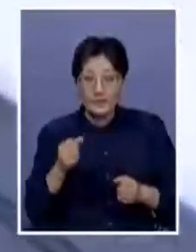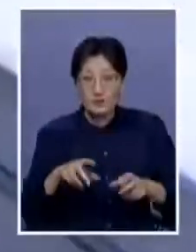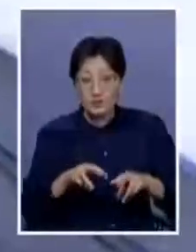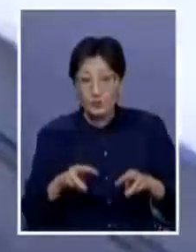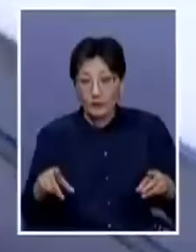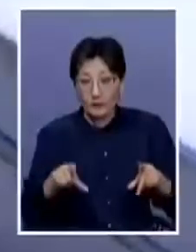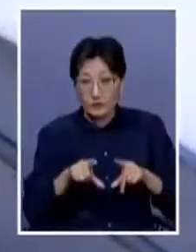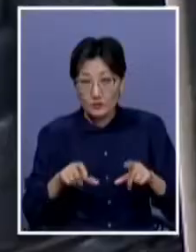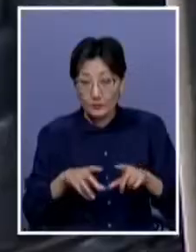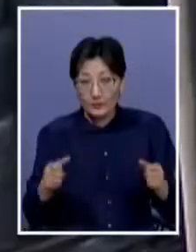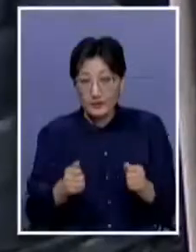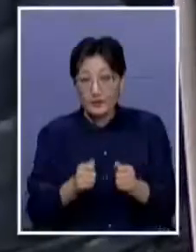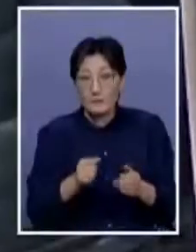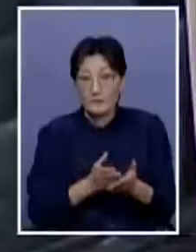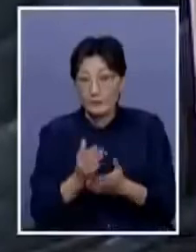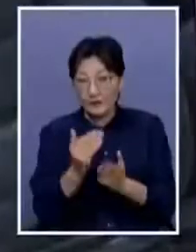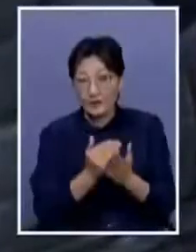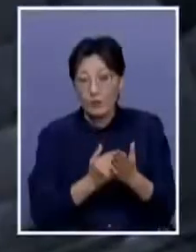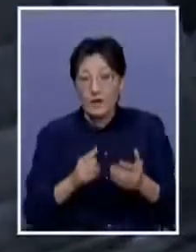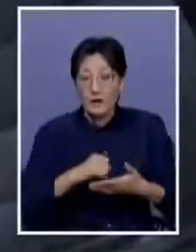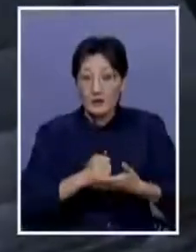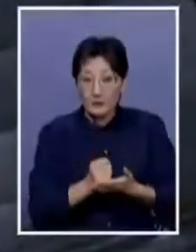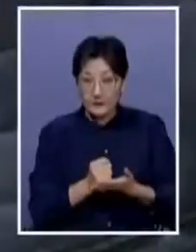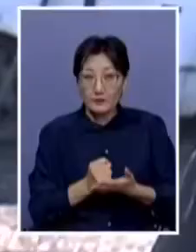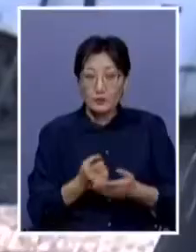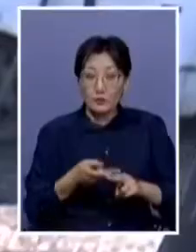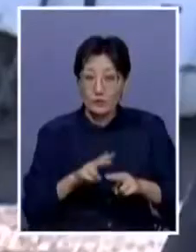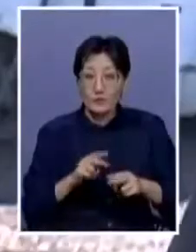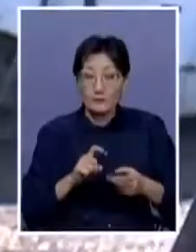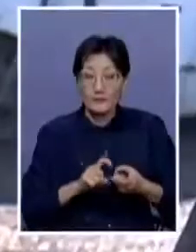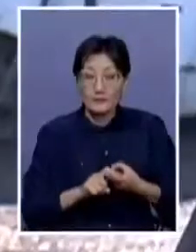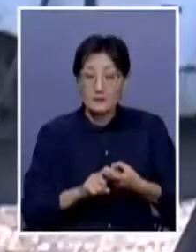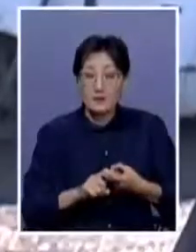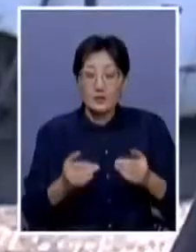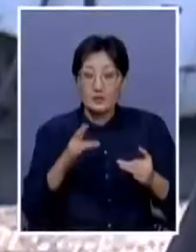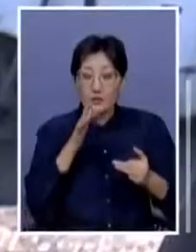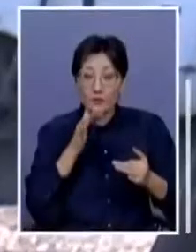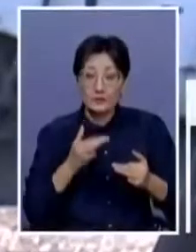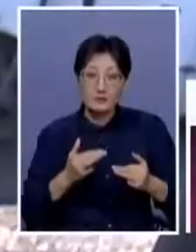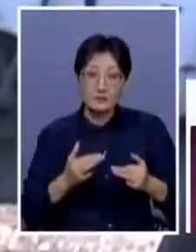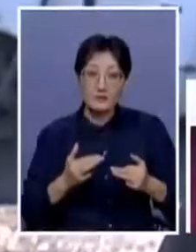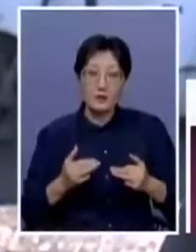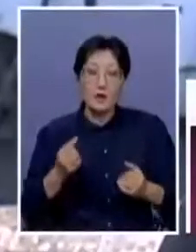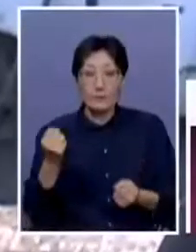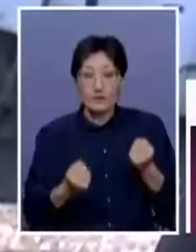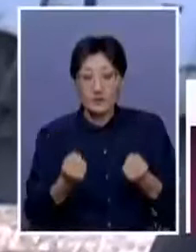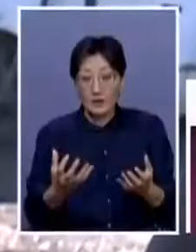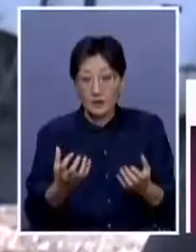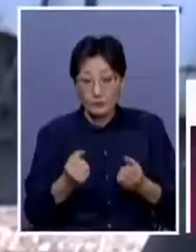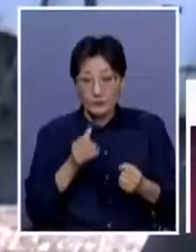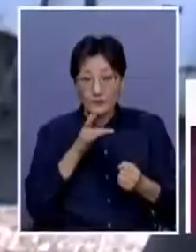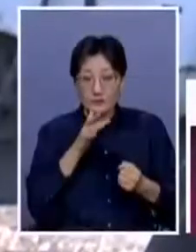ескі көліктерді утилизациялау бағдарламасын қабылдаған содан. Қазіргі таңда біздер осы машина қабылдау барысында